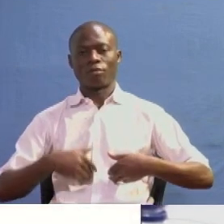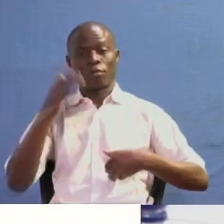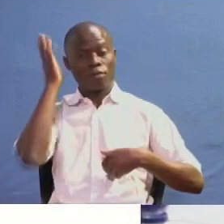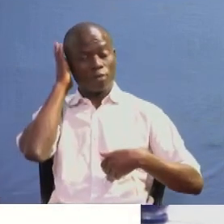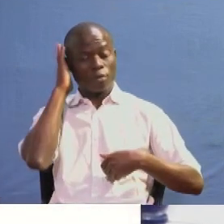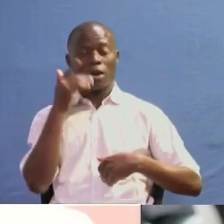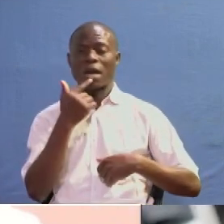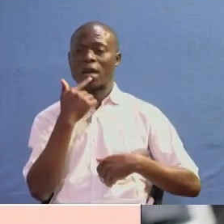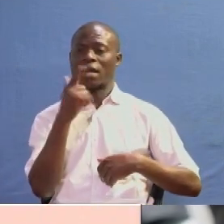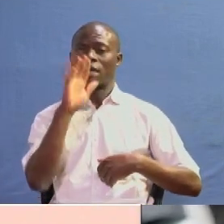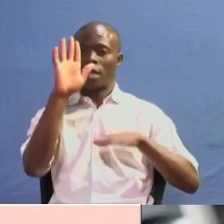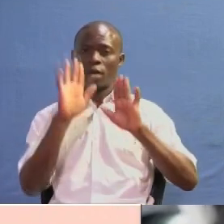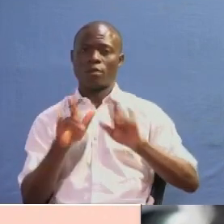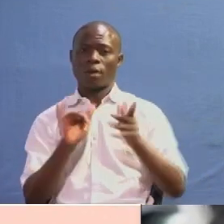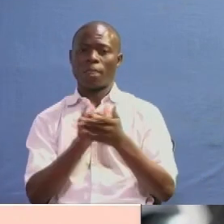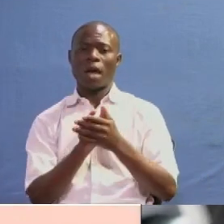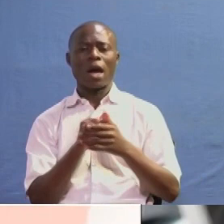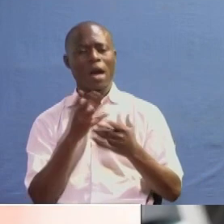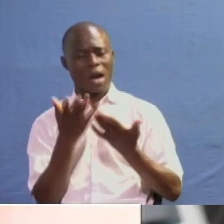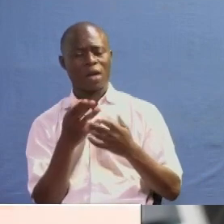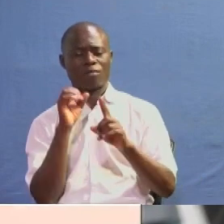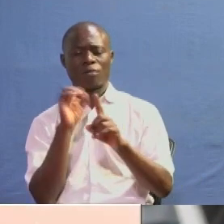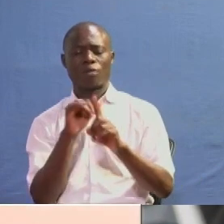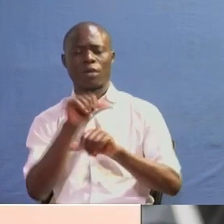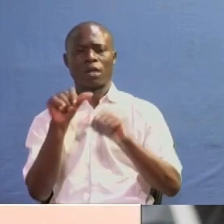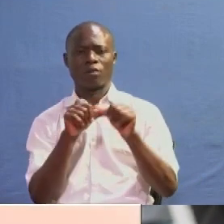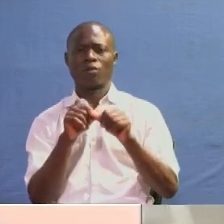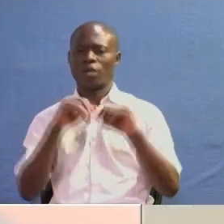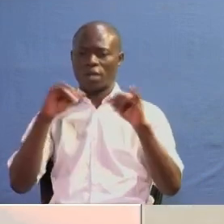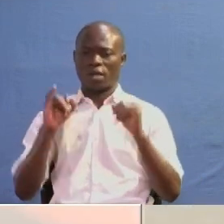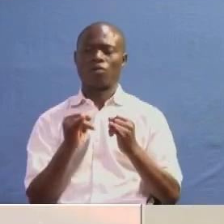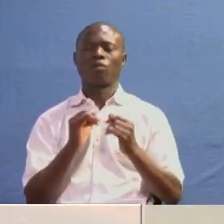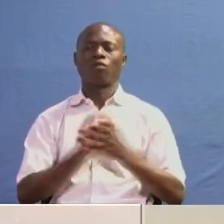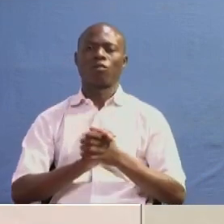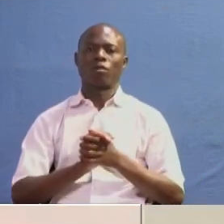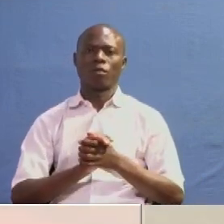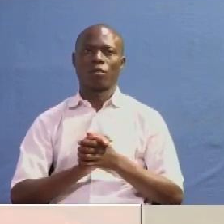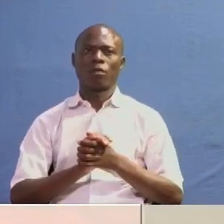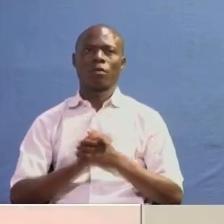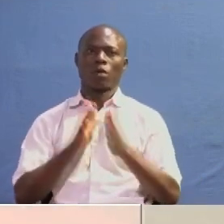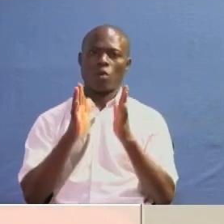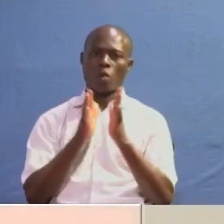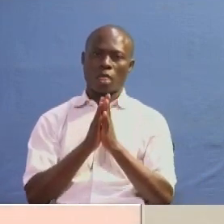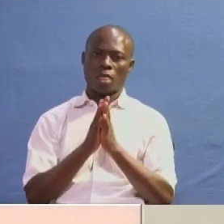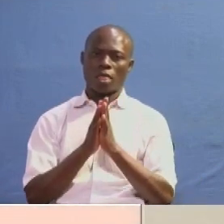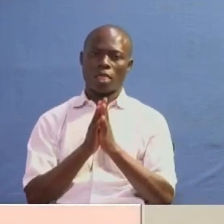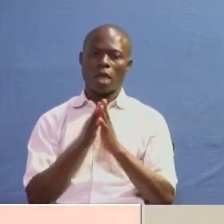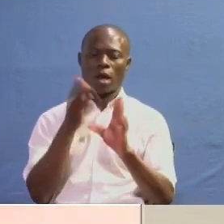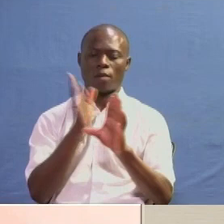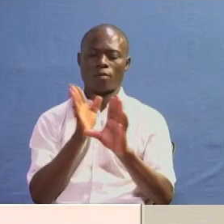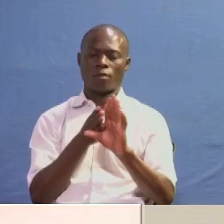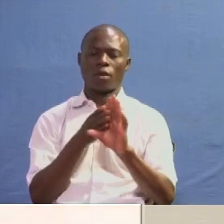alisisitiza umuhimu wa kushirikisha umma katika mapito ya sera hizi mpya. With your expertise